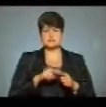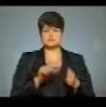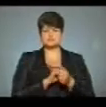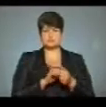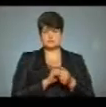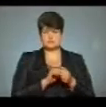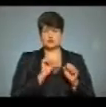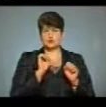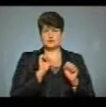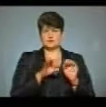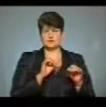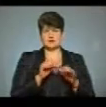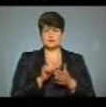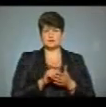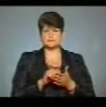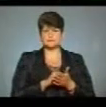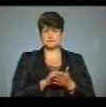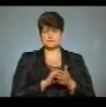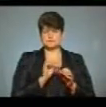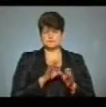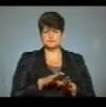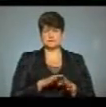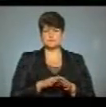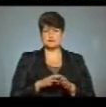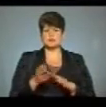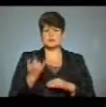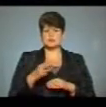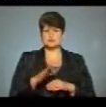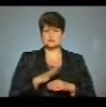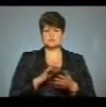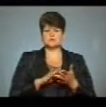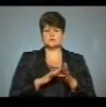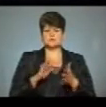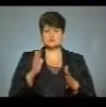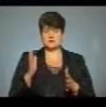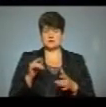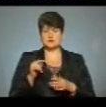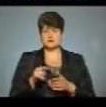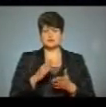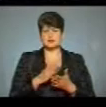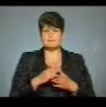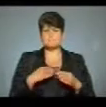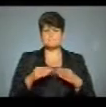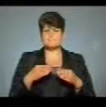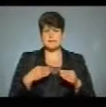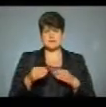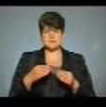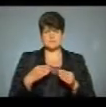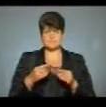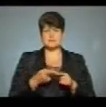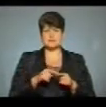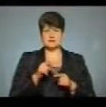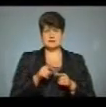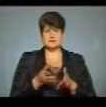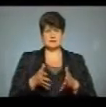сюди викидаємо сортований папір. Попередній був для скла, і тут у нас є пластик. За ці контейнери ми